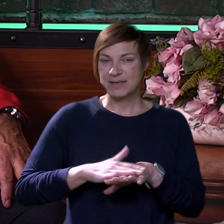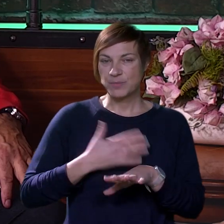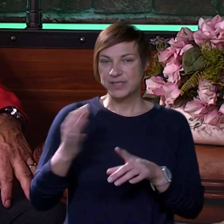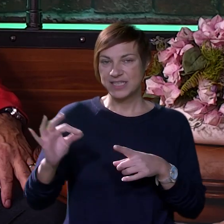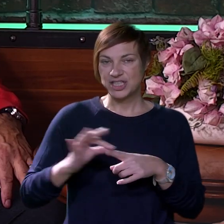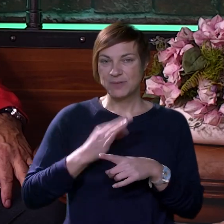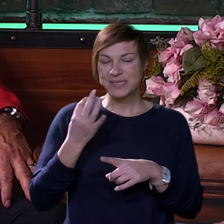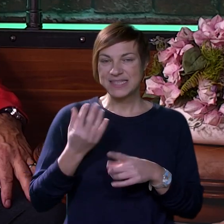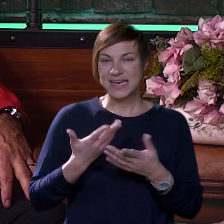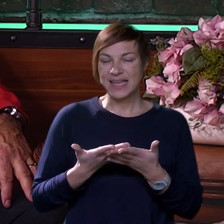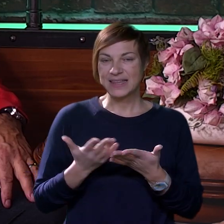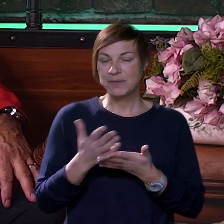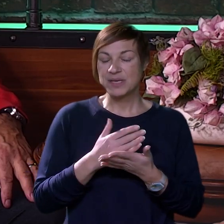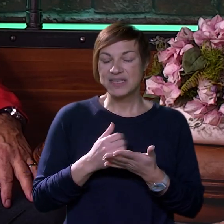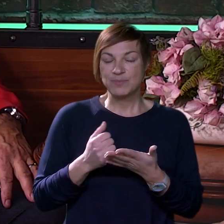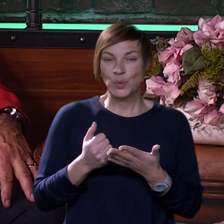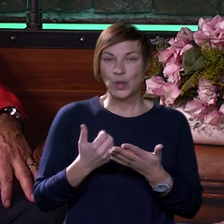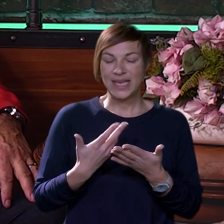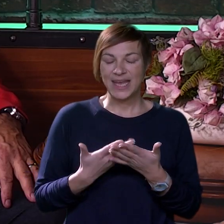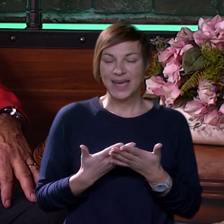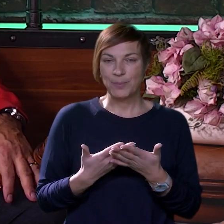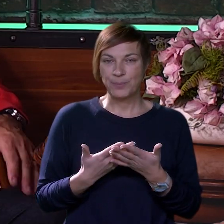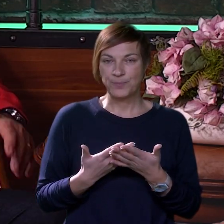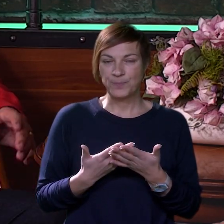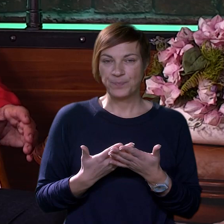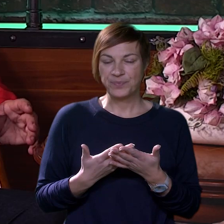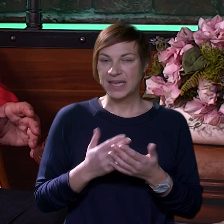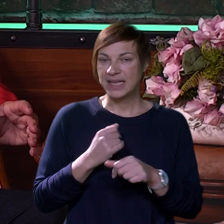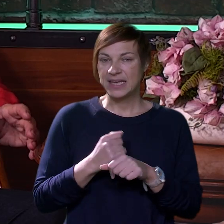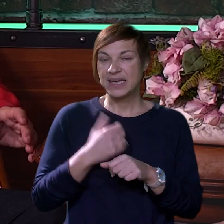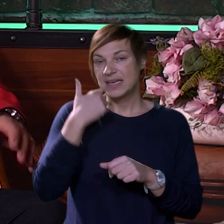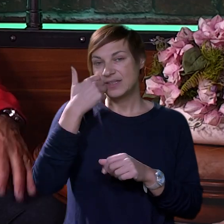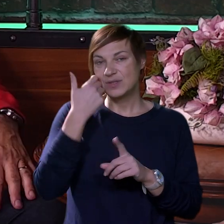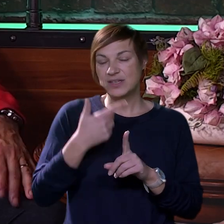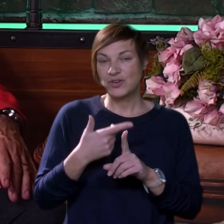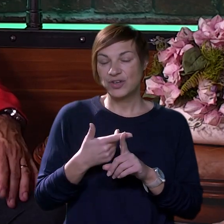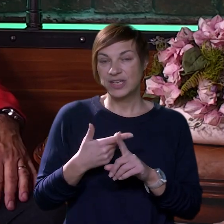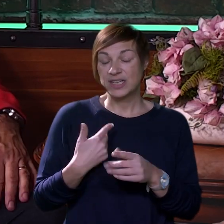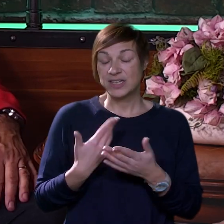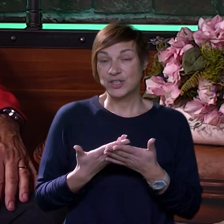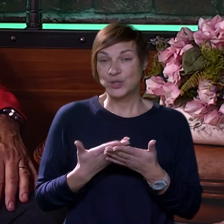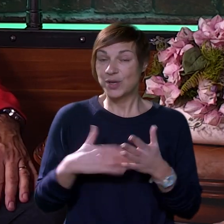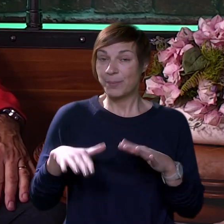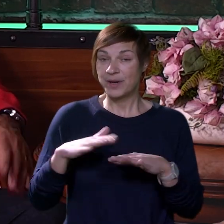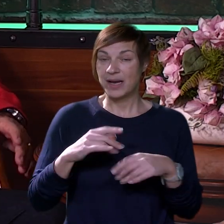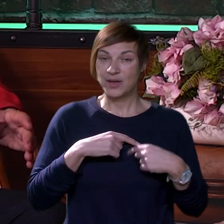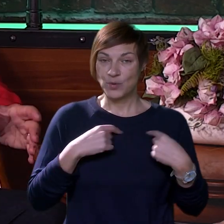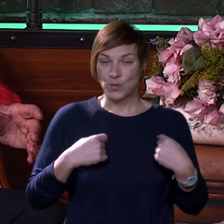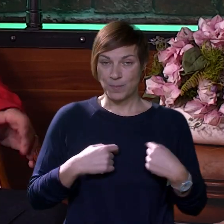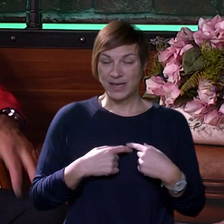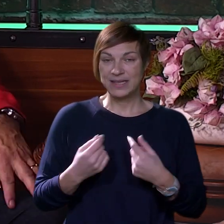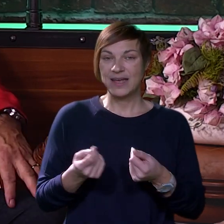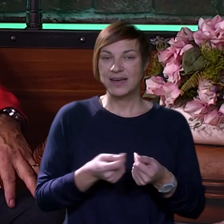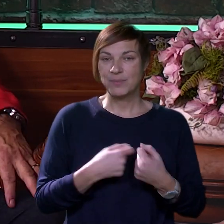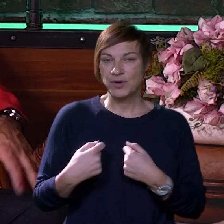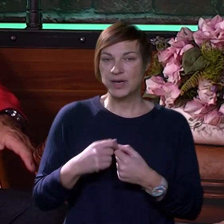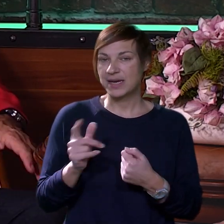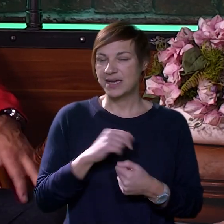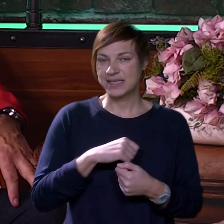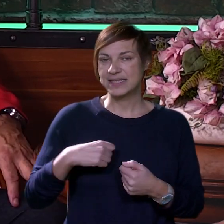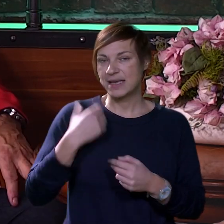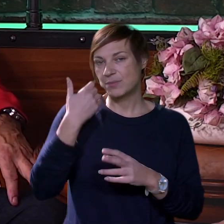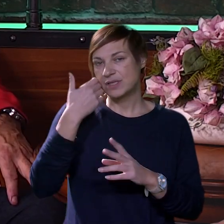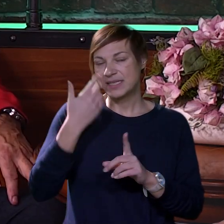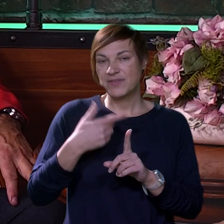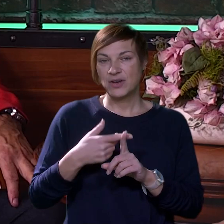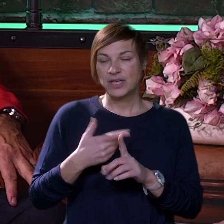osjećam sretnim i ispunjenim. I raditi u Crvenom križu je jedna privilegija i inače u humanitarnim organizacijama, ne samo u